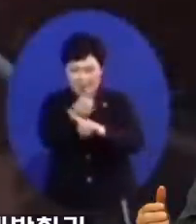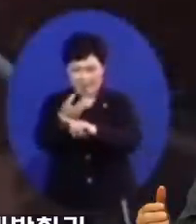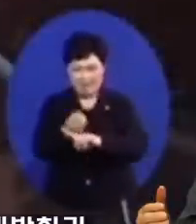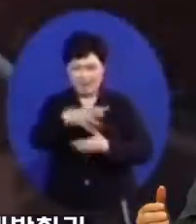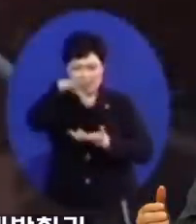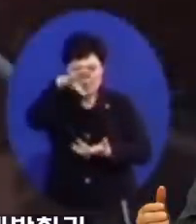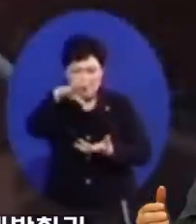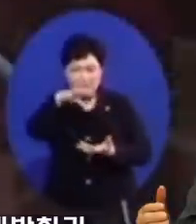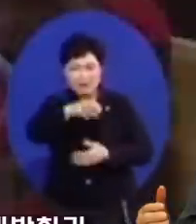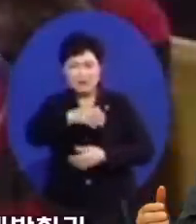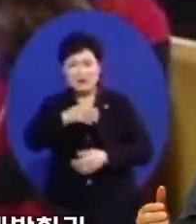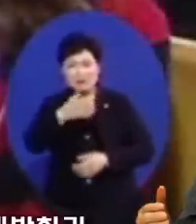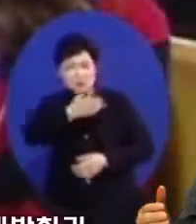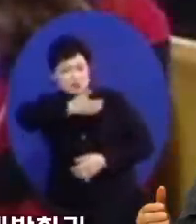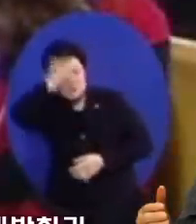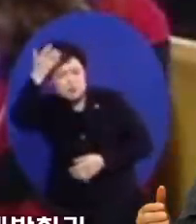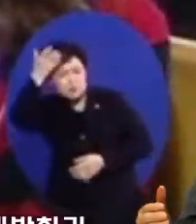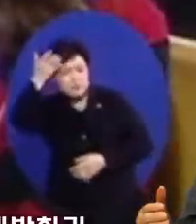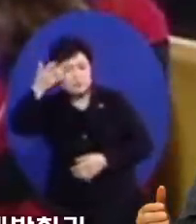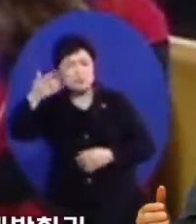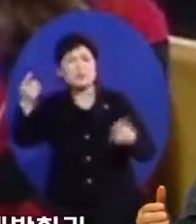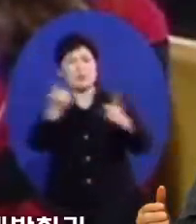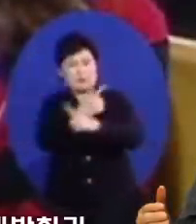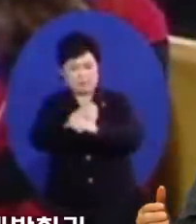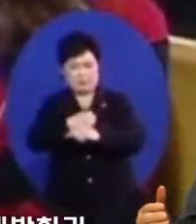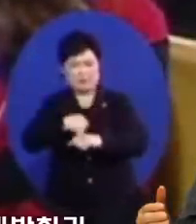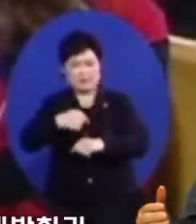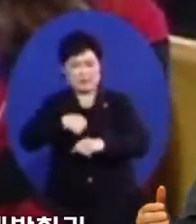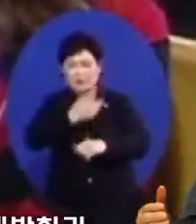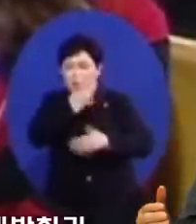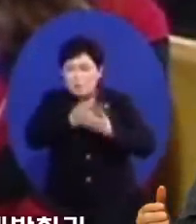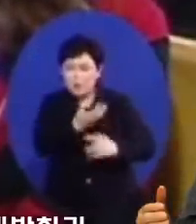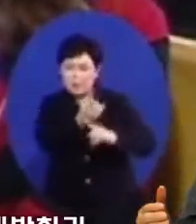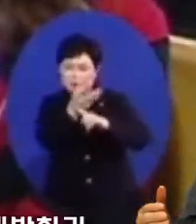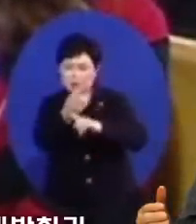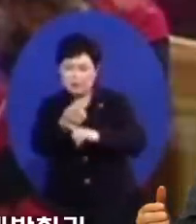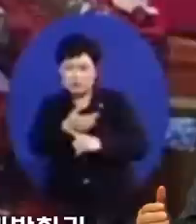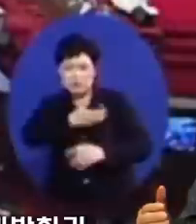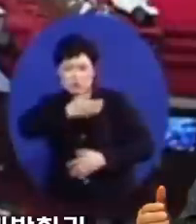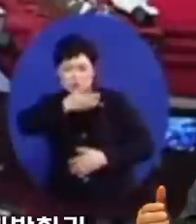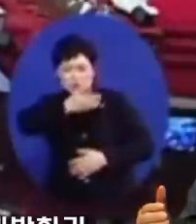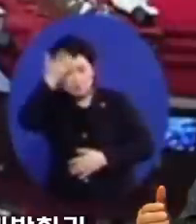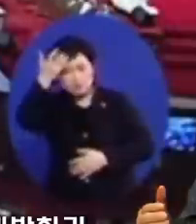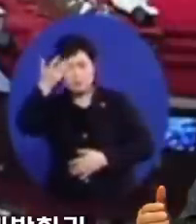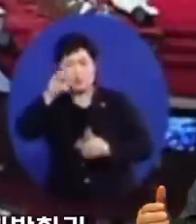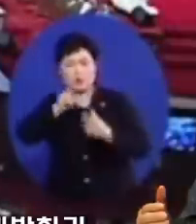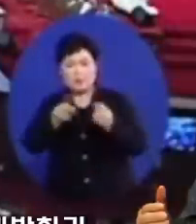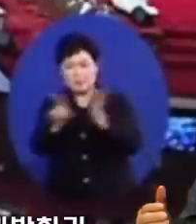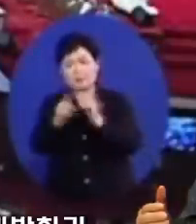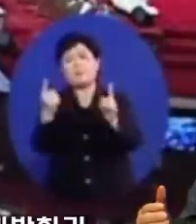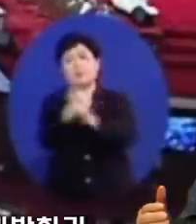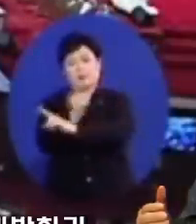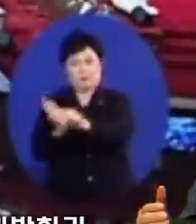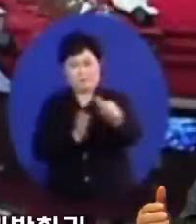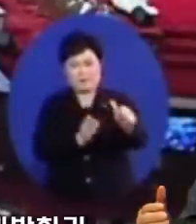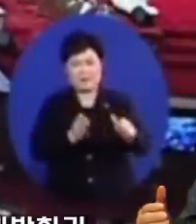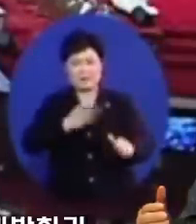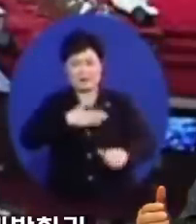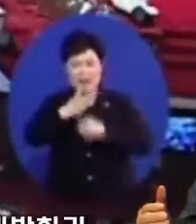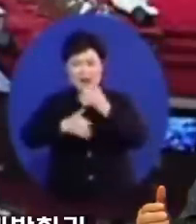꿈을 바꾸십시오. 나는 하나님께 보배라는 것을 꿈을 바꾸십시오. 믿음을 바꾸십시오. 나는 하나님의